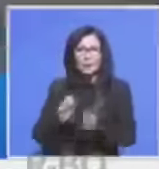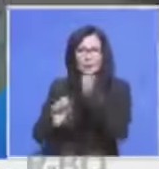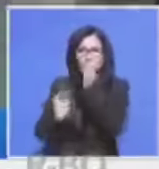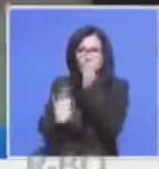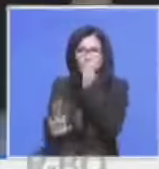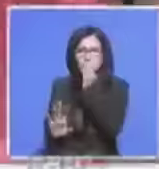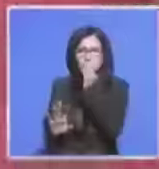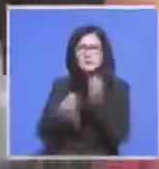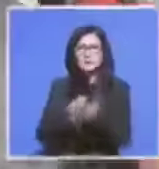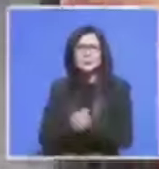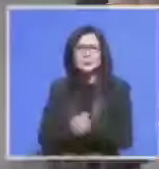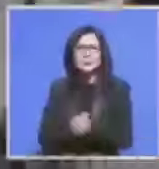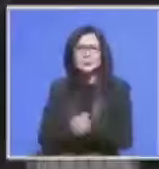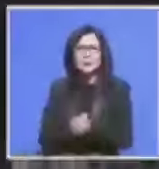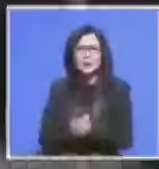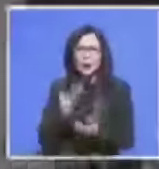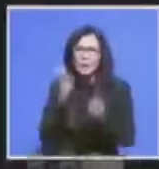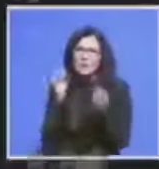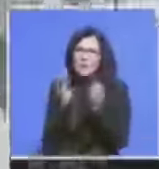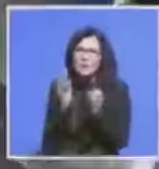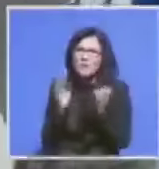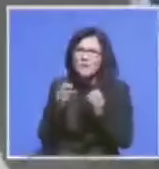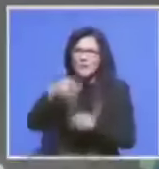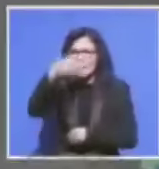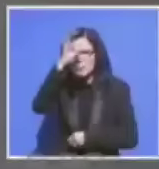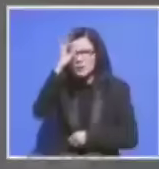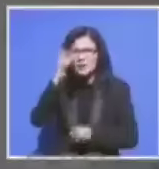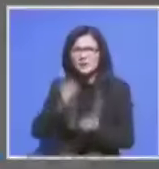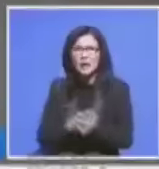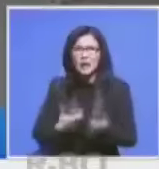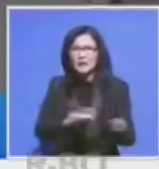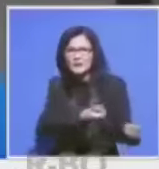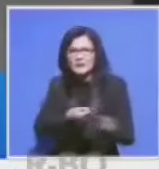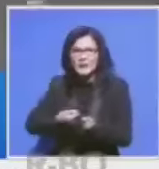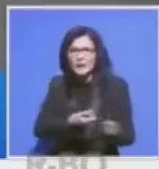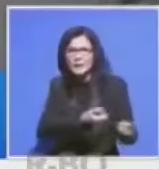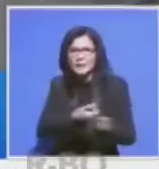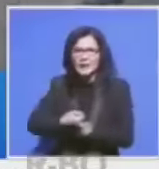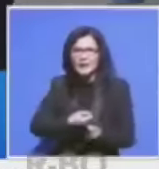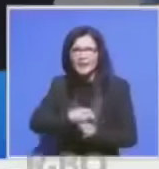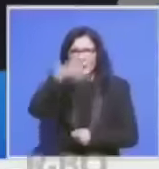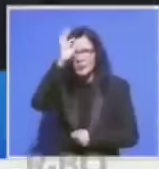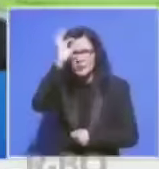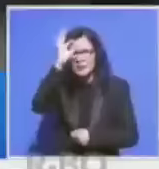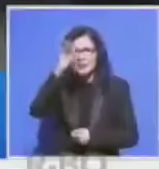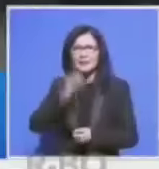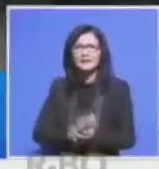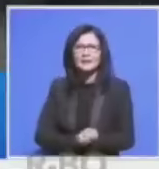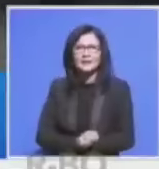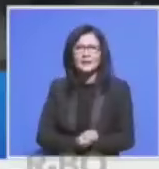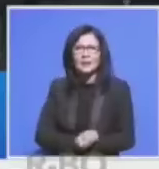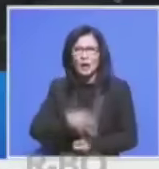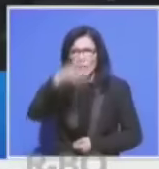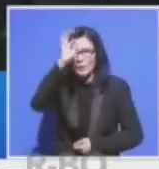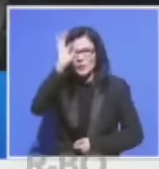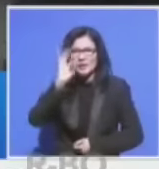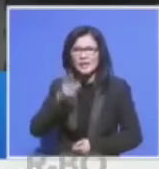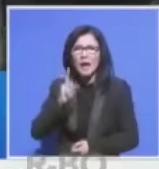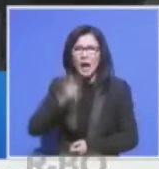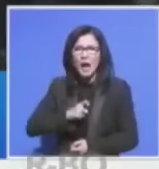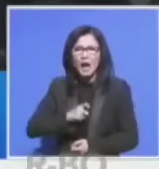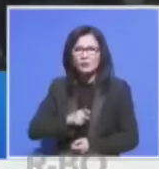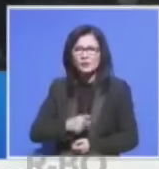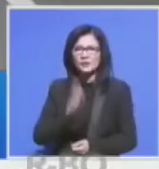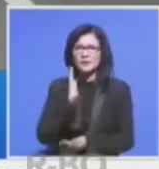Jalan Suyoso. Tak hanya memaki, pengendara ini juga tarik-menarik dengan petugas polisi yang menahan motornya. Polisi menyebut terpaksa melakukan